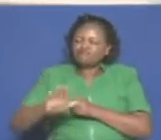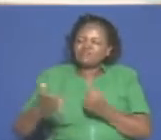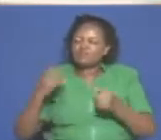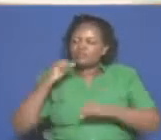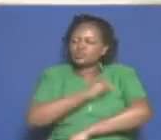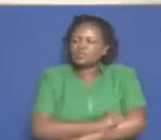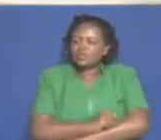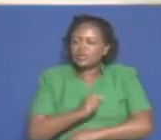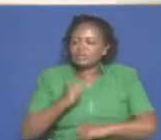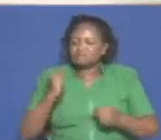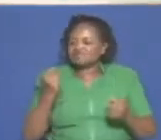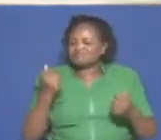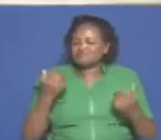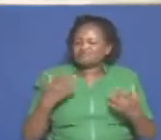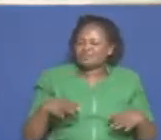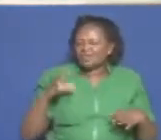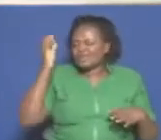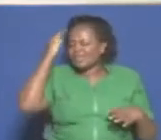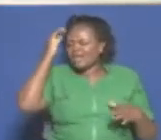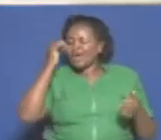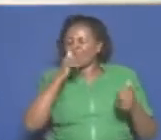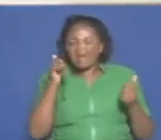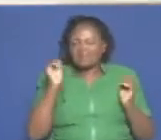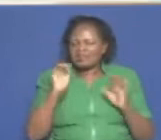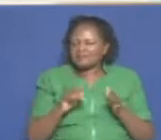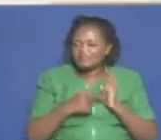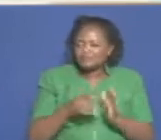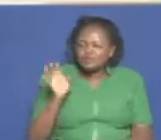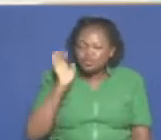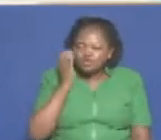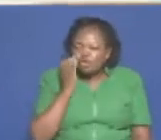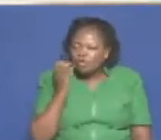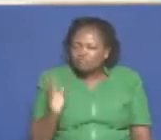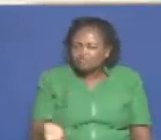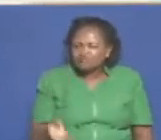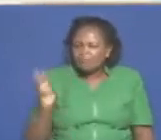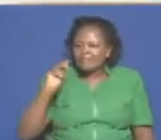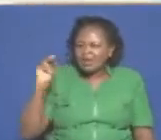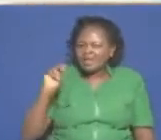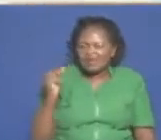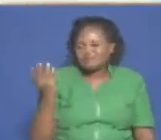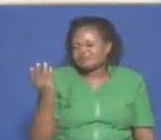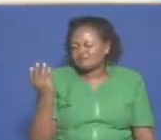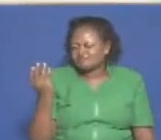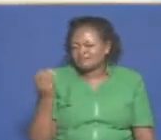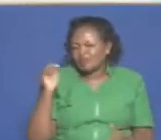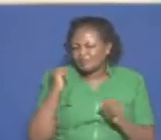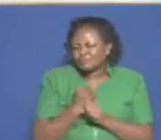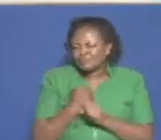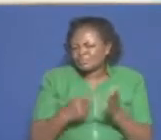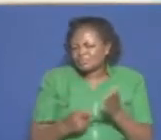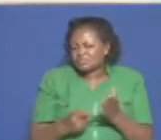watu wajasoma sana, tuseme huko Mandera, Isiolo, wapi sasa area kama hizo, you know, kwa sababu kwa siasa we need that level, the ground playing